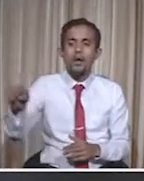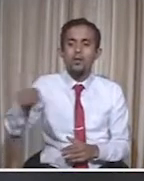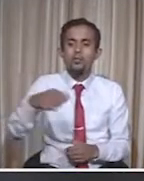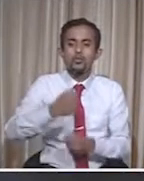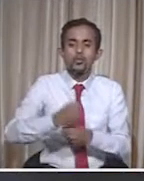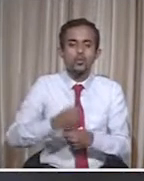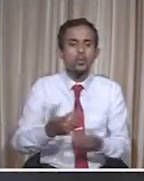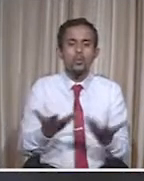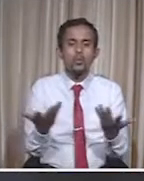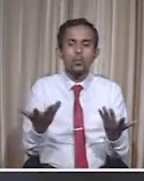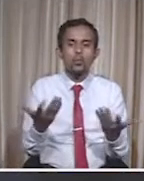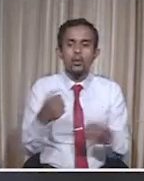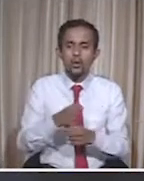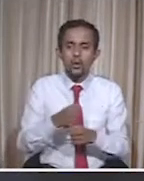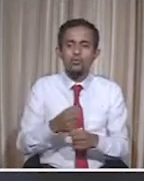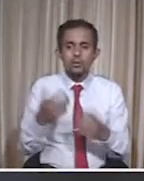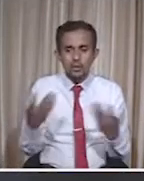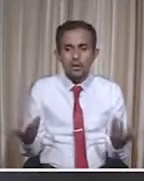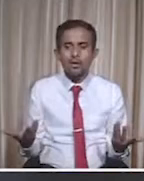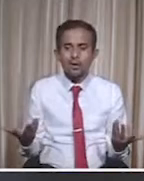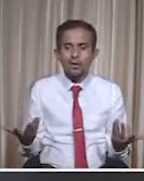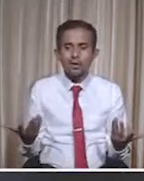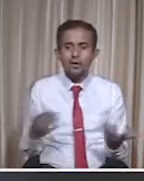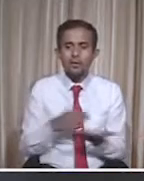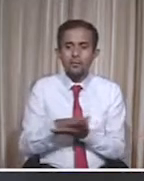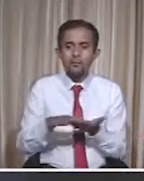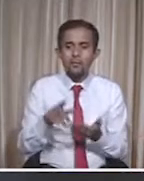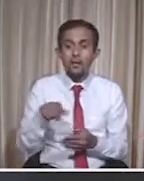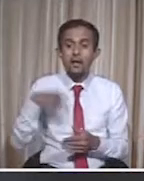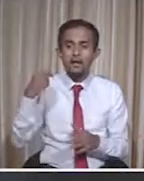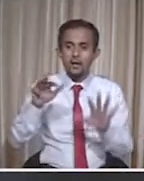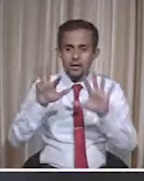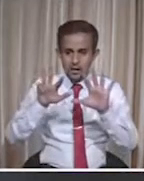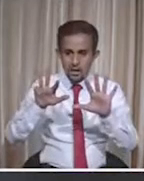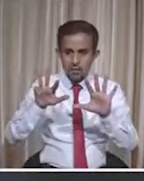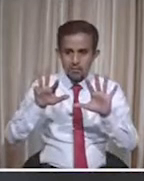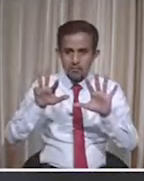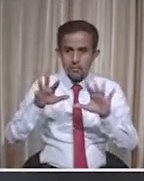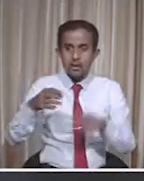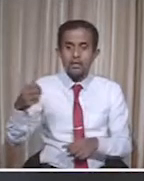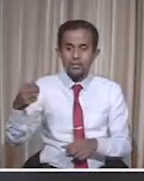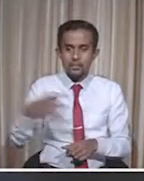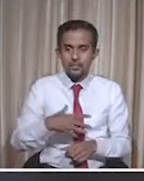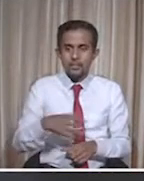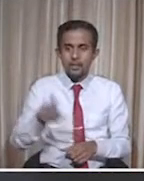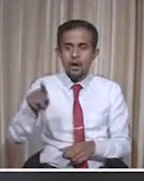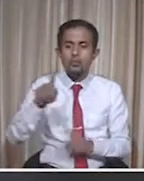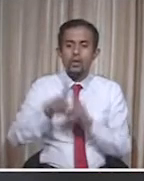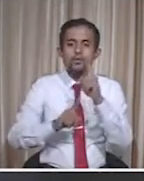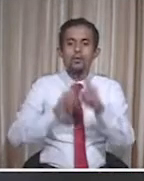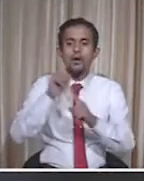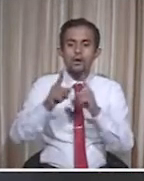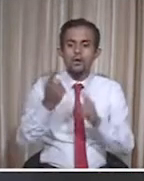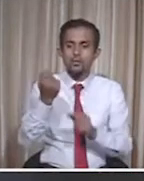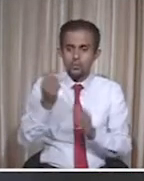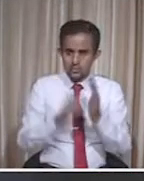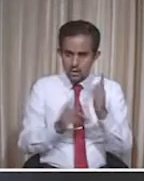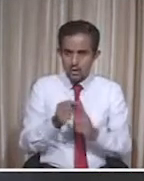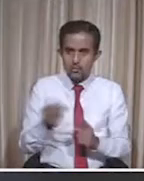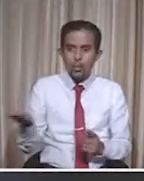ආණ්ඩුවක්. ආණ්ඩුවක් නෑ. ඒ IMF එක පැහැදිලිව කියන හෙට 9 වෙනිදා. හෙට තමයි දවස තිබුණේ. මම කවුද කතා කරන්නේ? මුදල් ඇමති